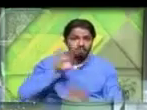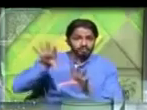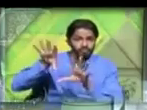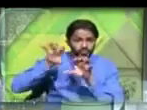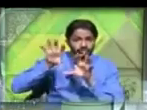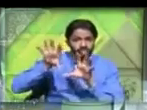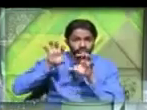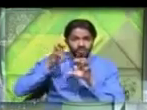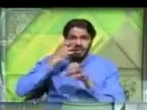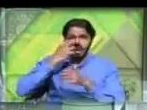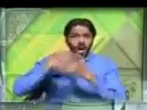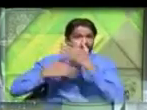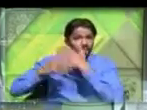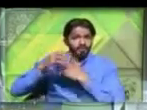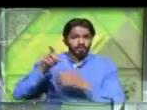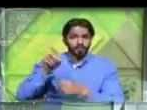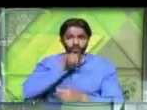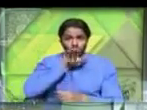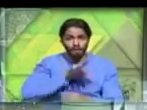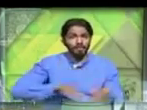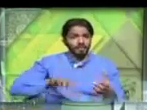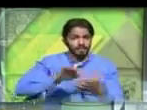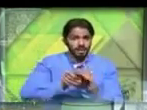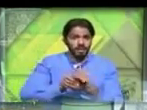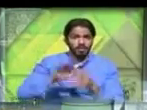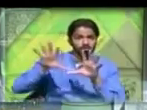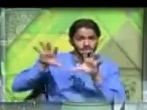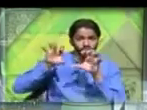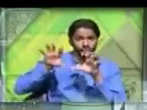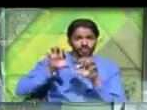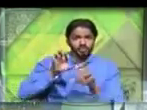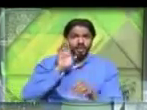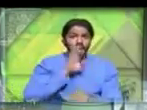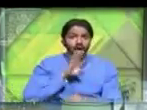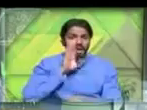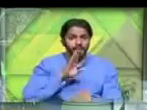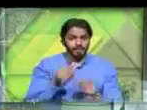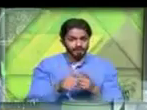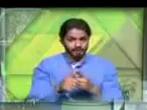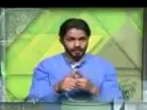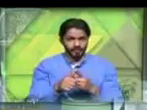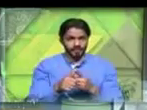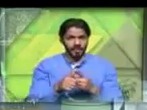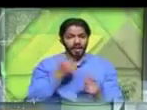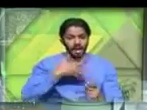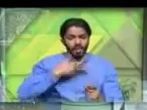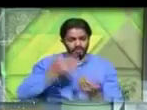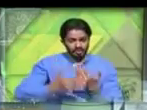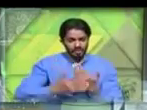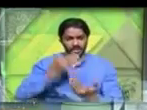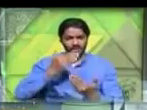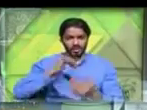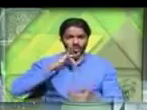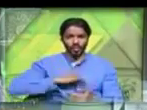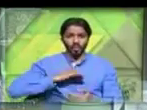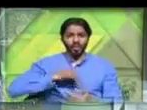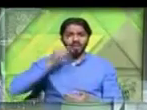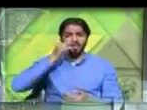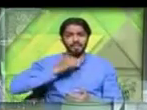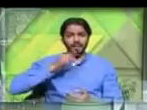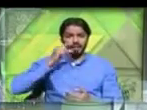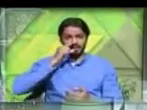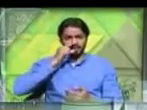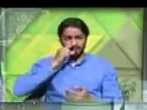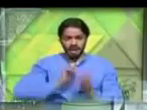المنير المبارك نورا يضيء لنا الطريق، ودماء زكية تتدفق من جديد في عروق